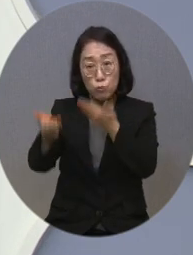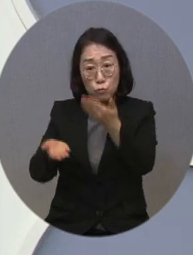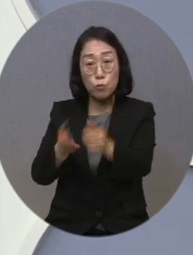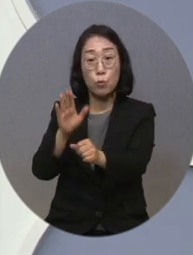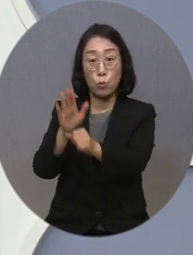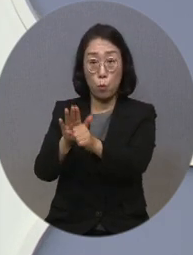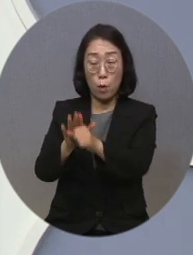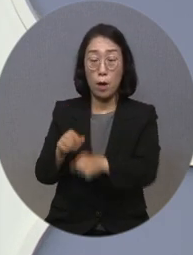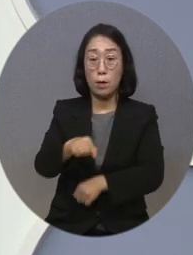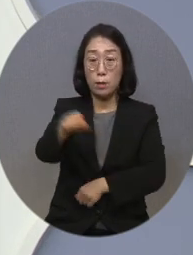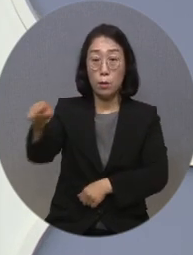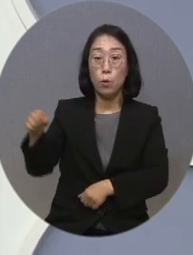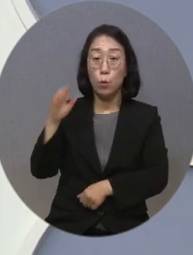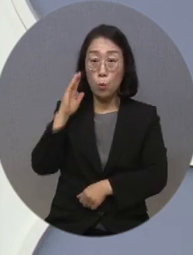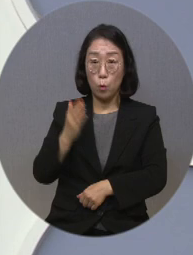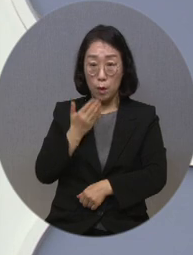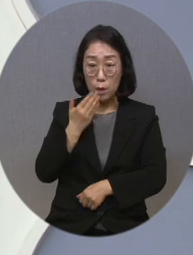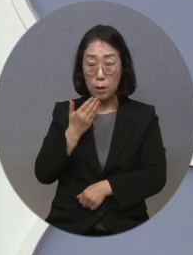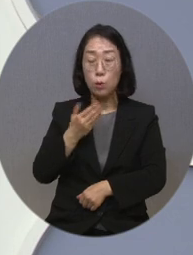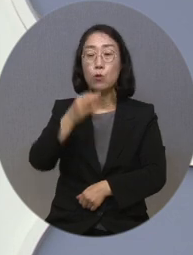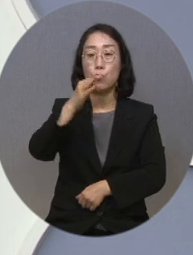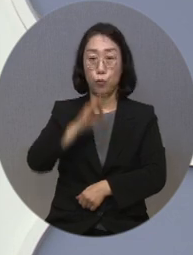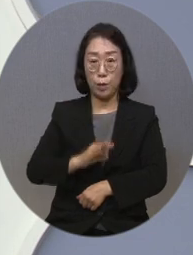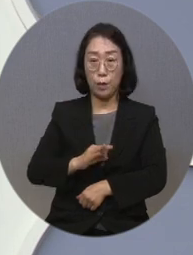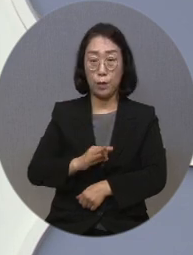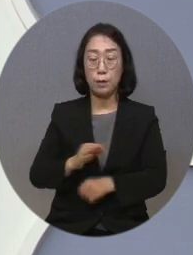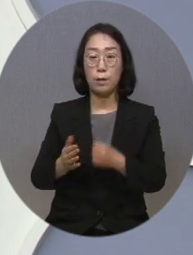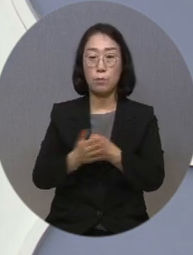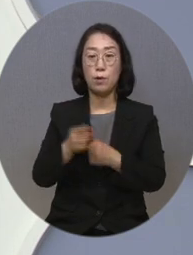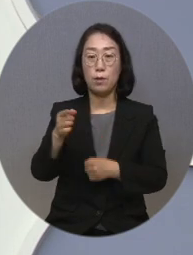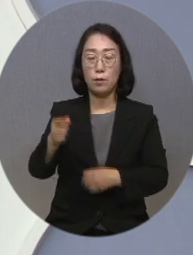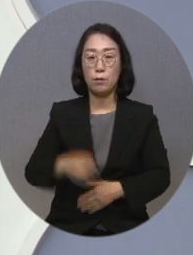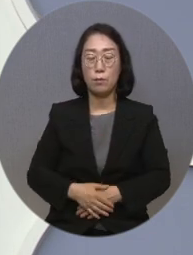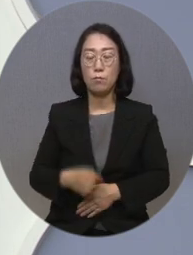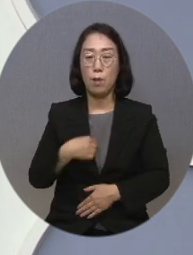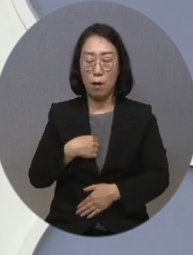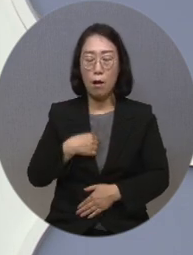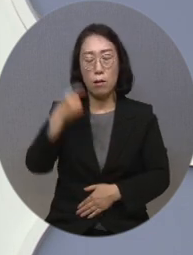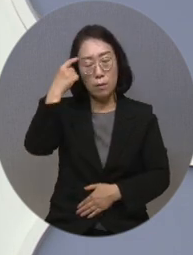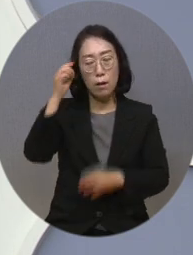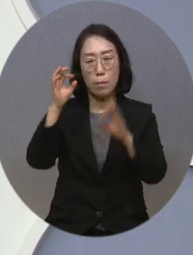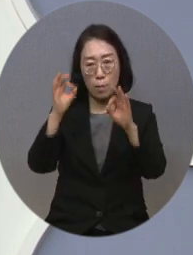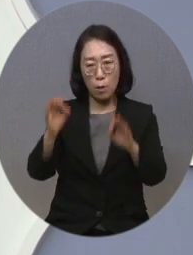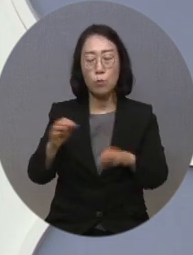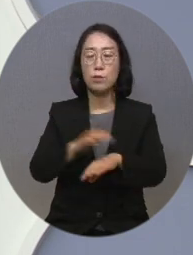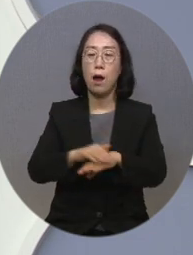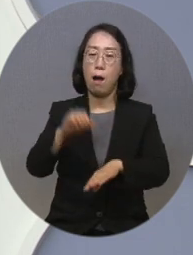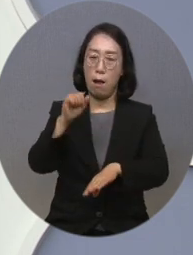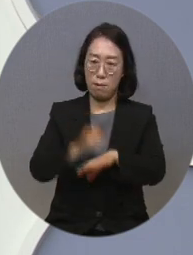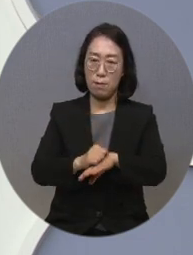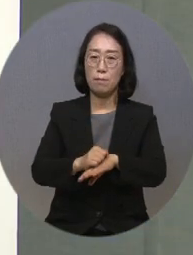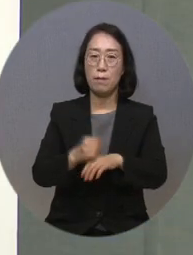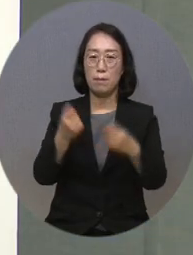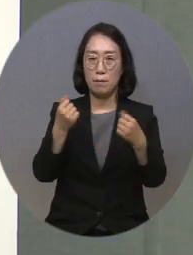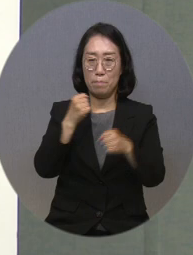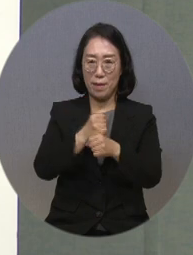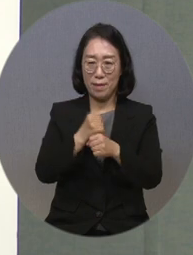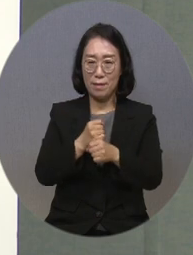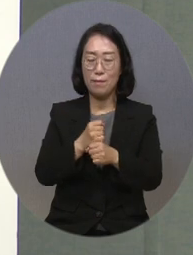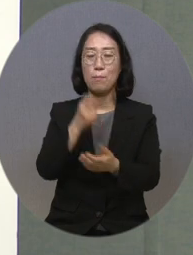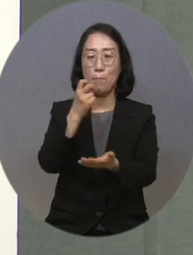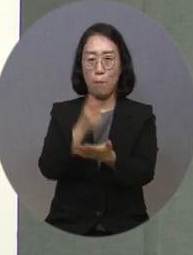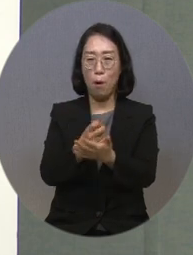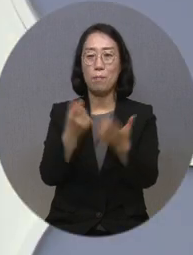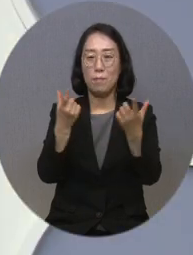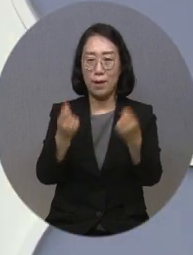그분들한테 굉장히 도움이 돼서 그거는 제가 생각해도 잘 맞는 법이다 이렇게 제가 감히